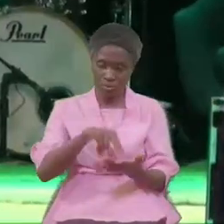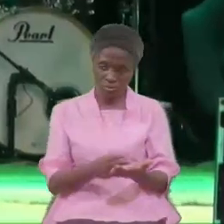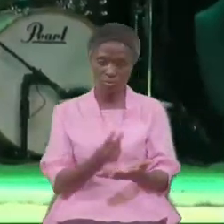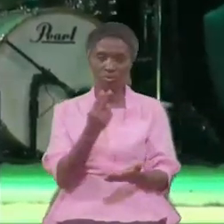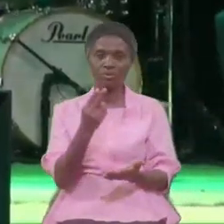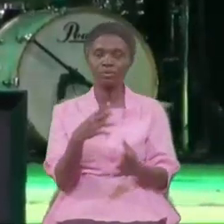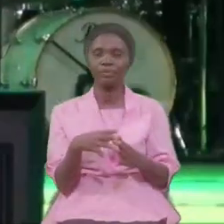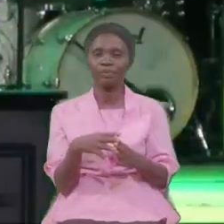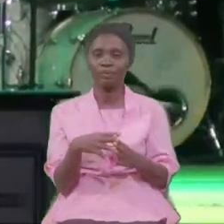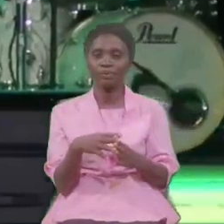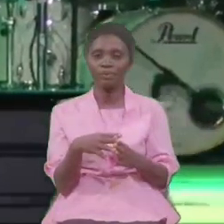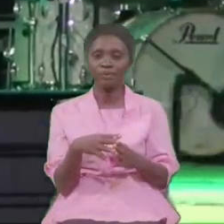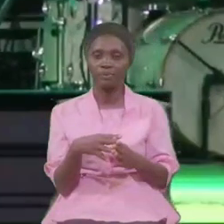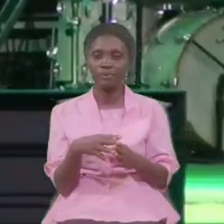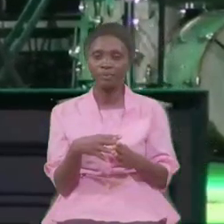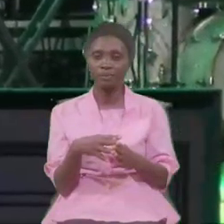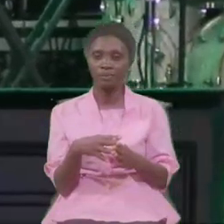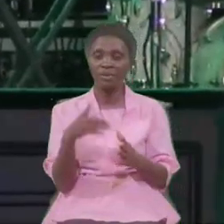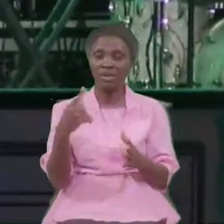faisait marcher.